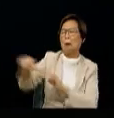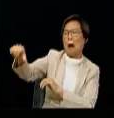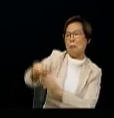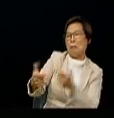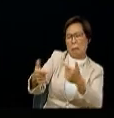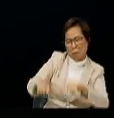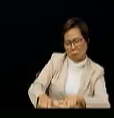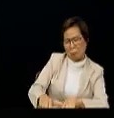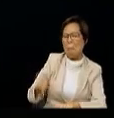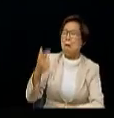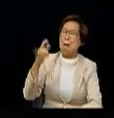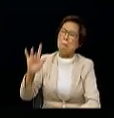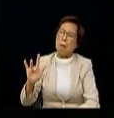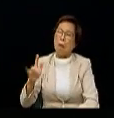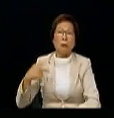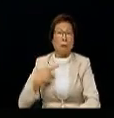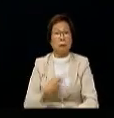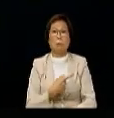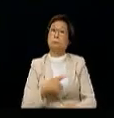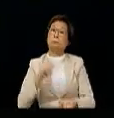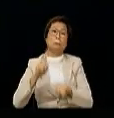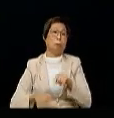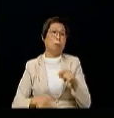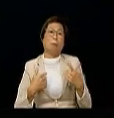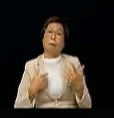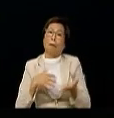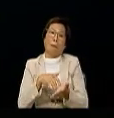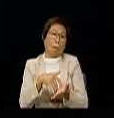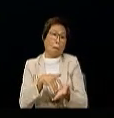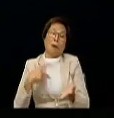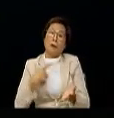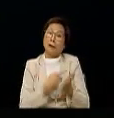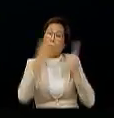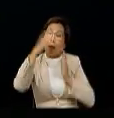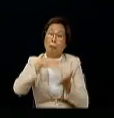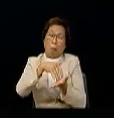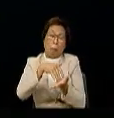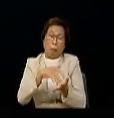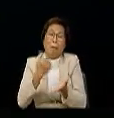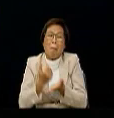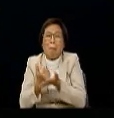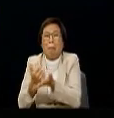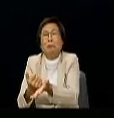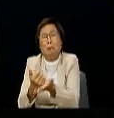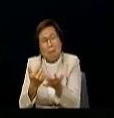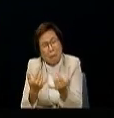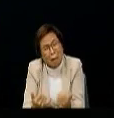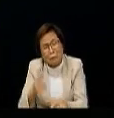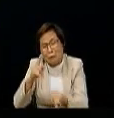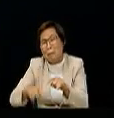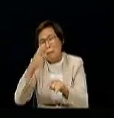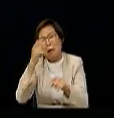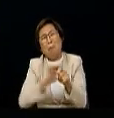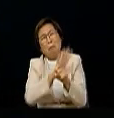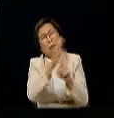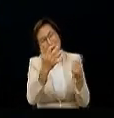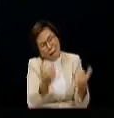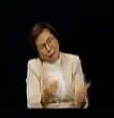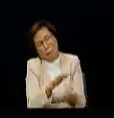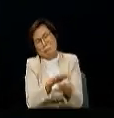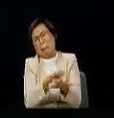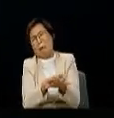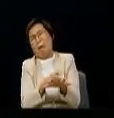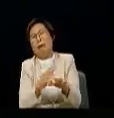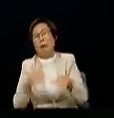Afganistan uh tapi itu juga tiade keupayaan untuk membantu dalam musim sekarang tu utamanya dengan kowe 19.mei